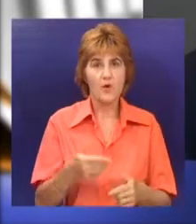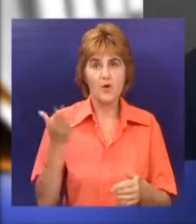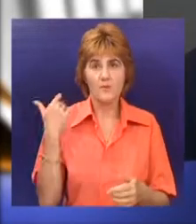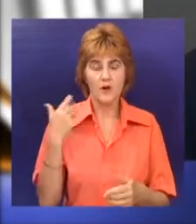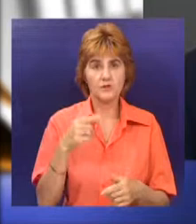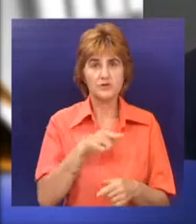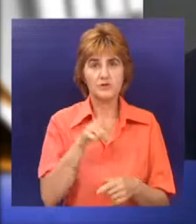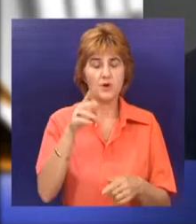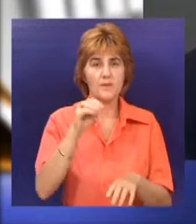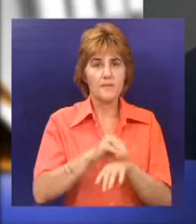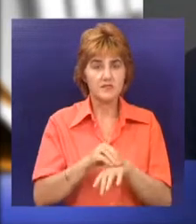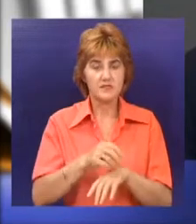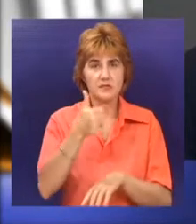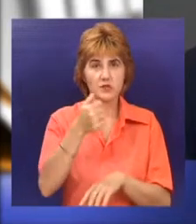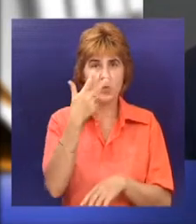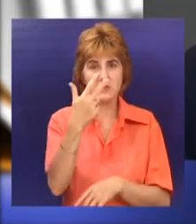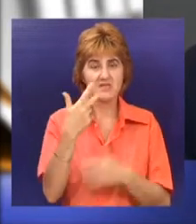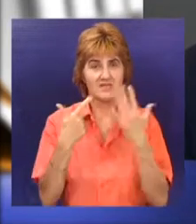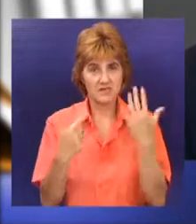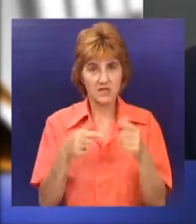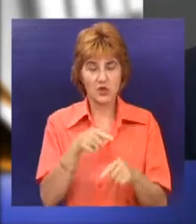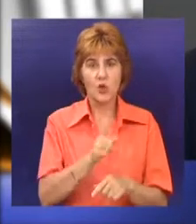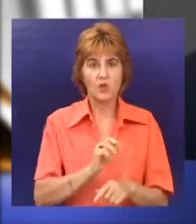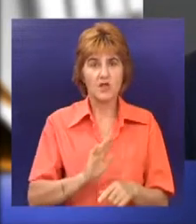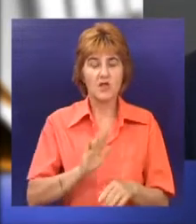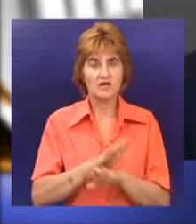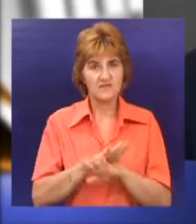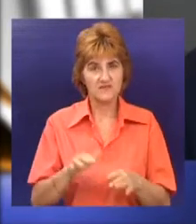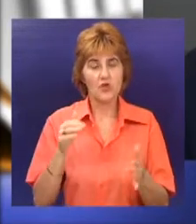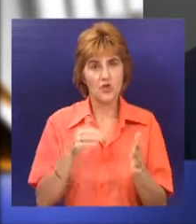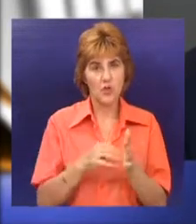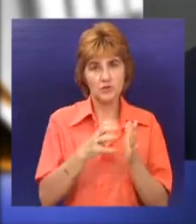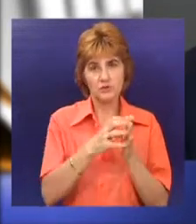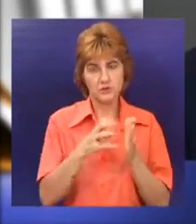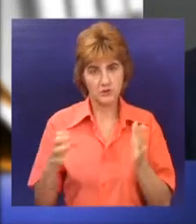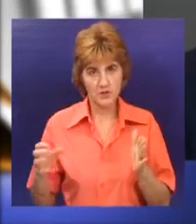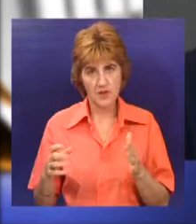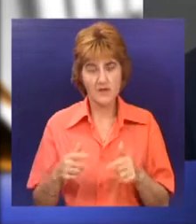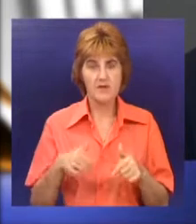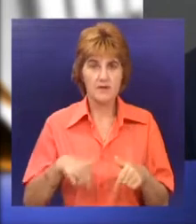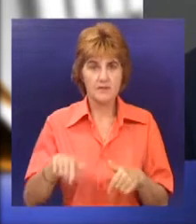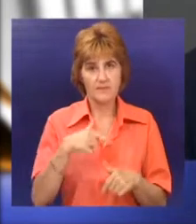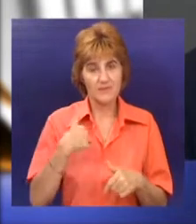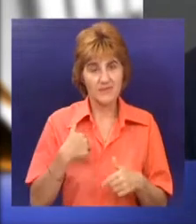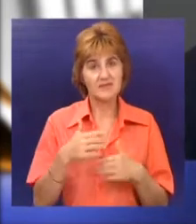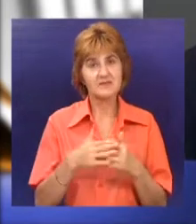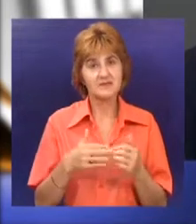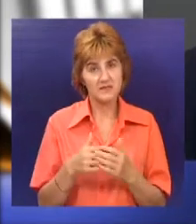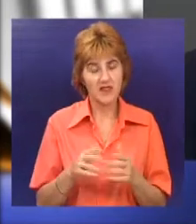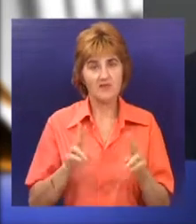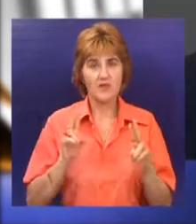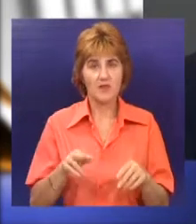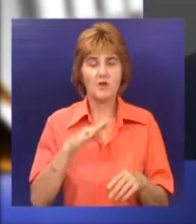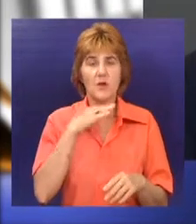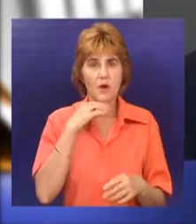junom iznosi 137. Međutim, to nije sve. Možemo da kažemo da smo u prvih pola godine zadovoljni realizacijom i